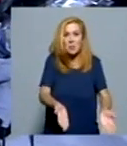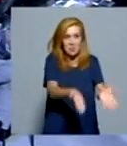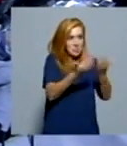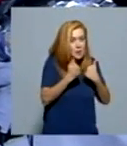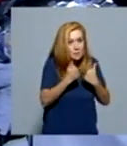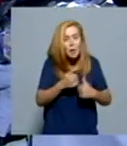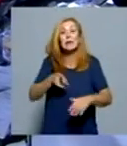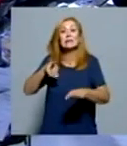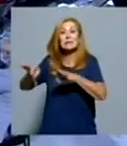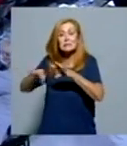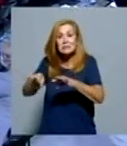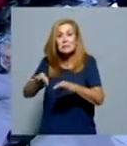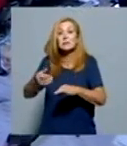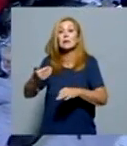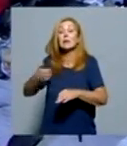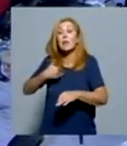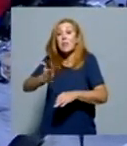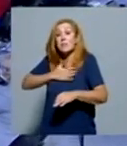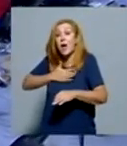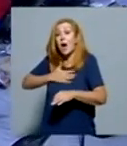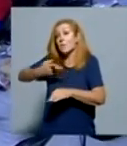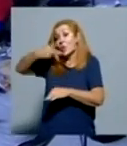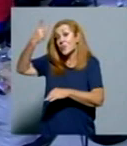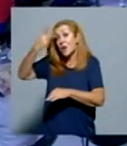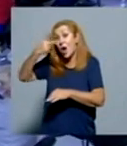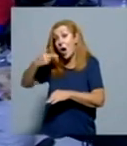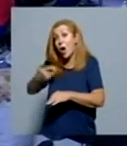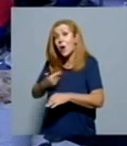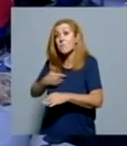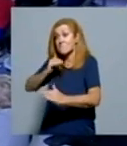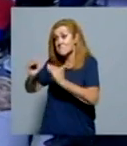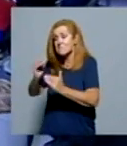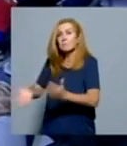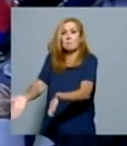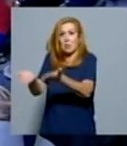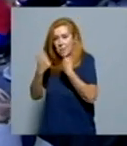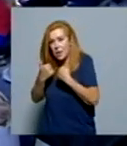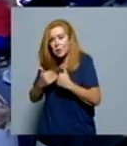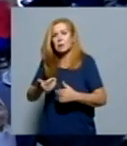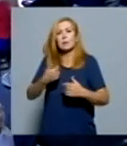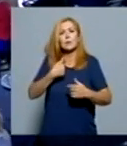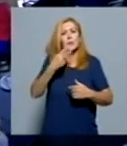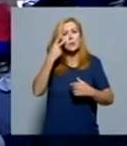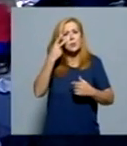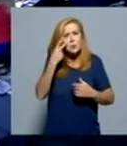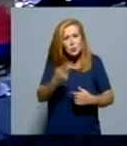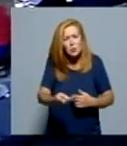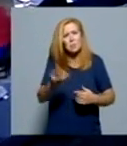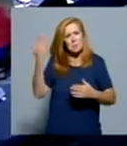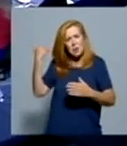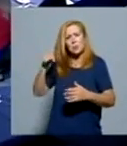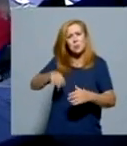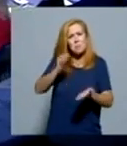ούτε στρατηγική υπεράσπιση των κυριαρχικών μας δικαιωμάτων στο πεδίο έχει. Το είδαμε και με το όρος του Ρέτζης, το βλέπουμε και